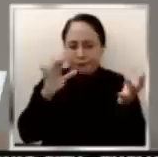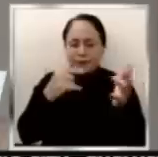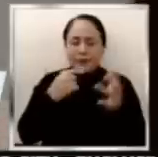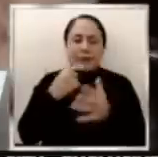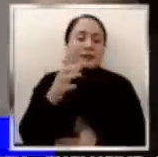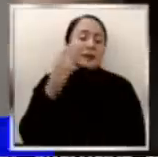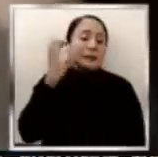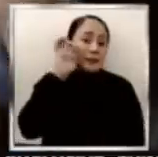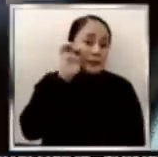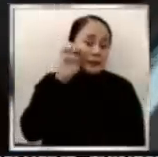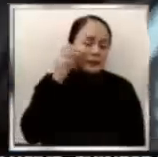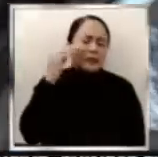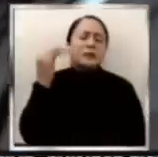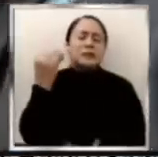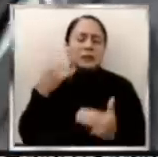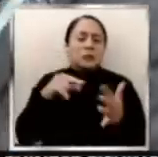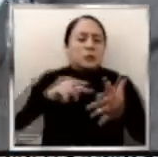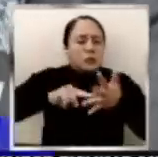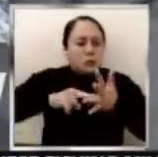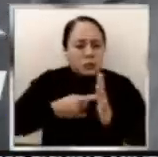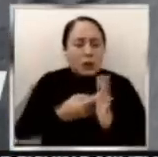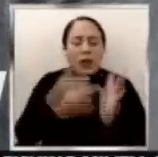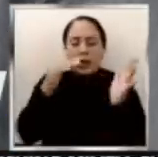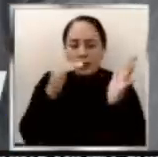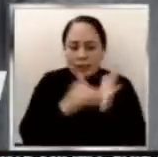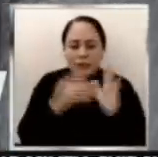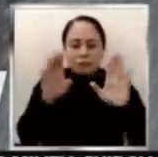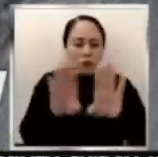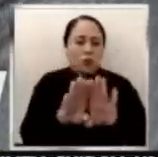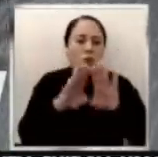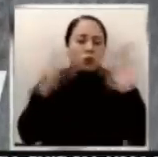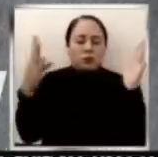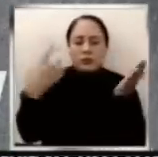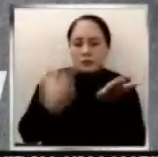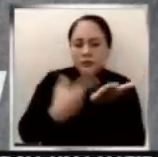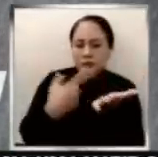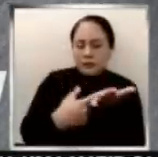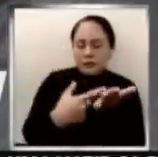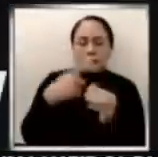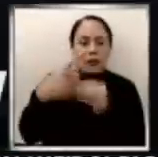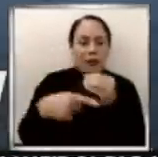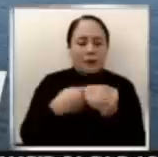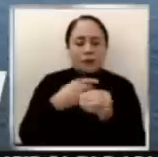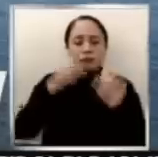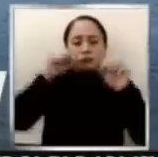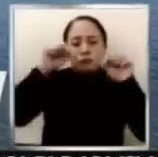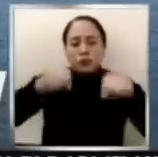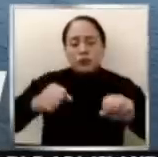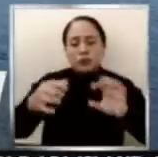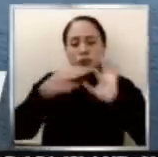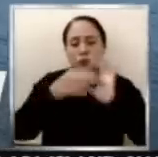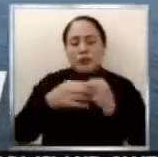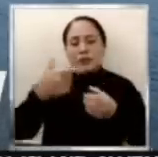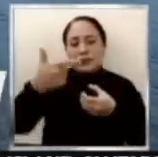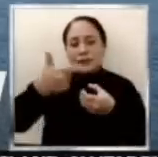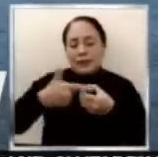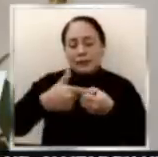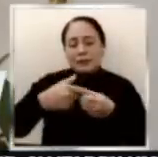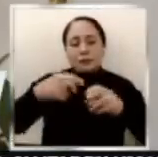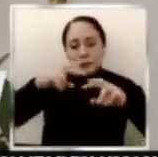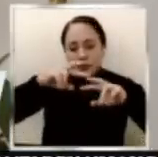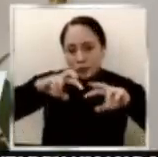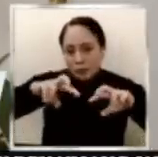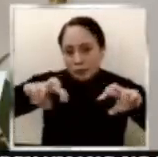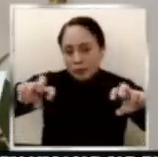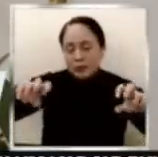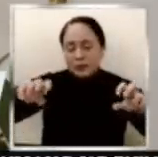muling pagbubukas ng usapan kaugnay sa posibleng joint oil and gas exploration ng Pilipinas at China.